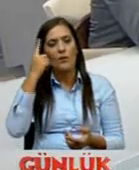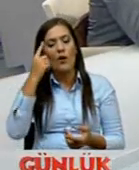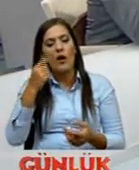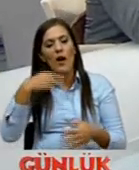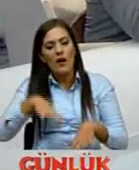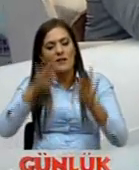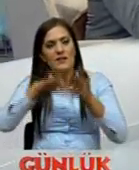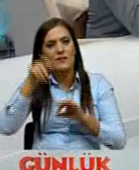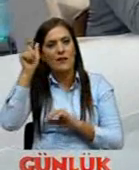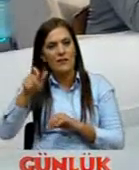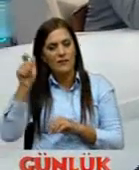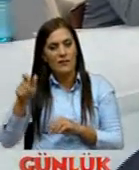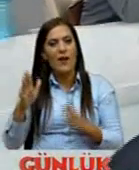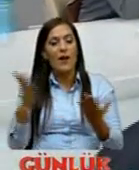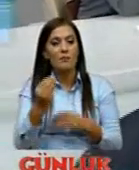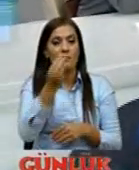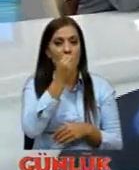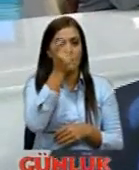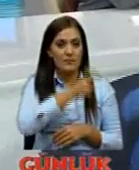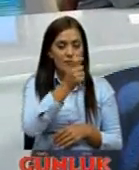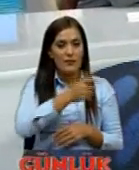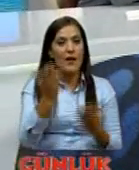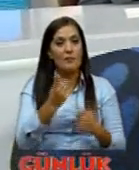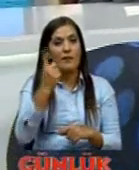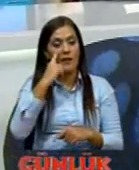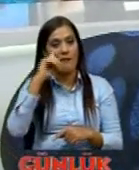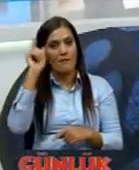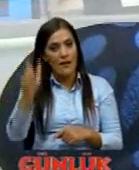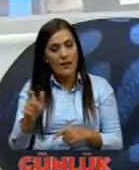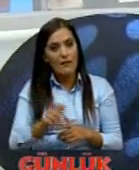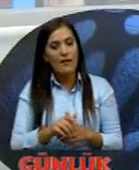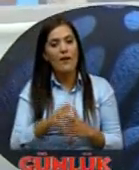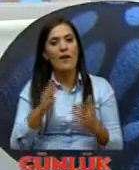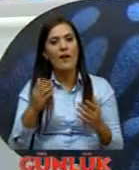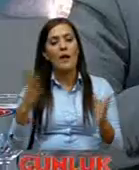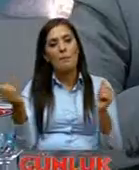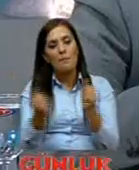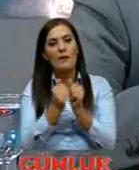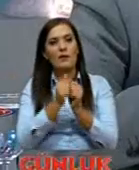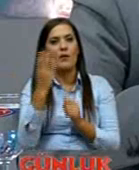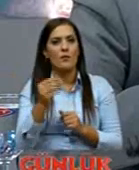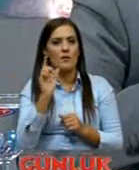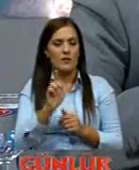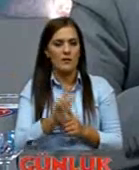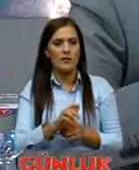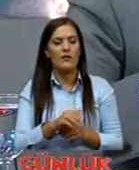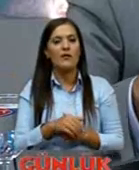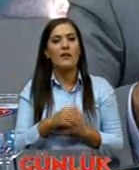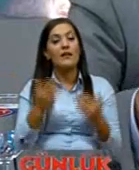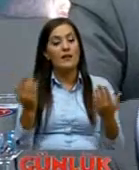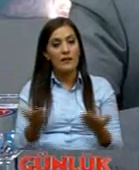üreticilerimiz, hem tüketicilerimiz, hı hı, hem de devletimiz hemhal olmalı, bir arada olmalı. Kesinlikle.